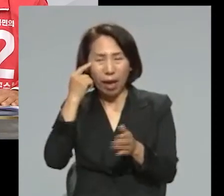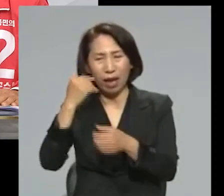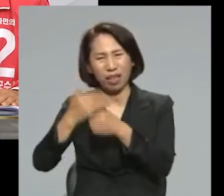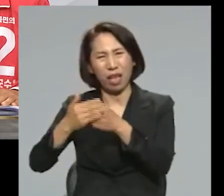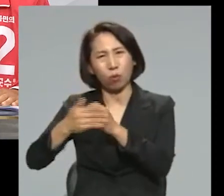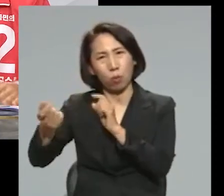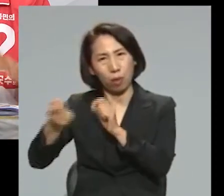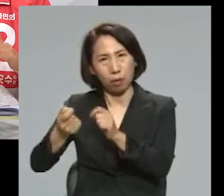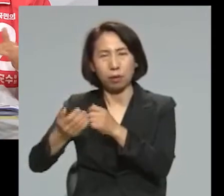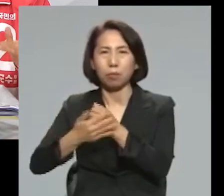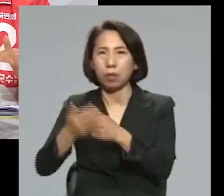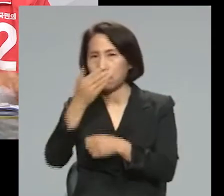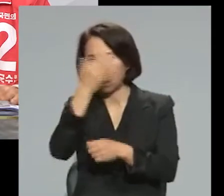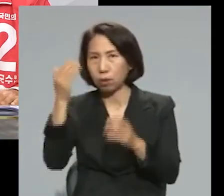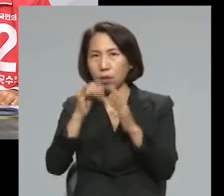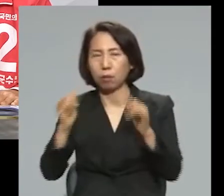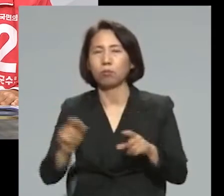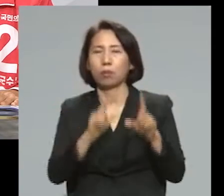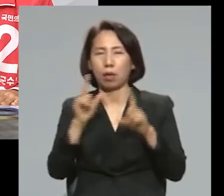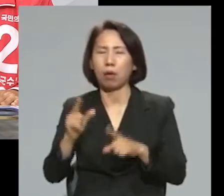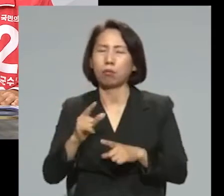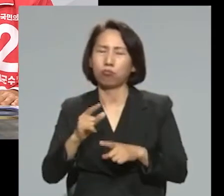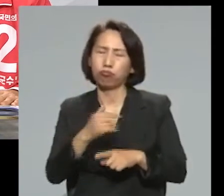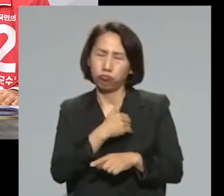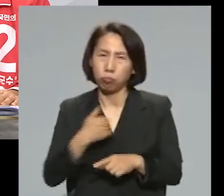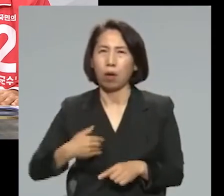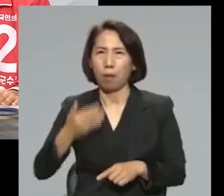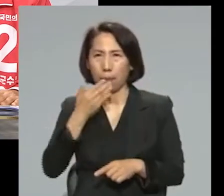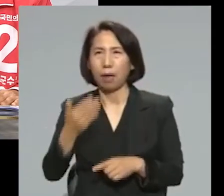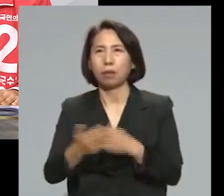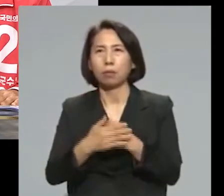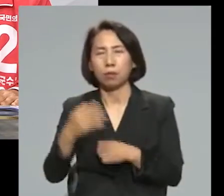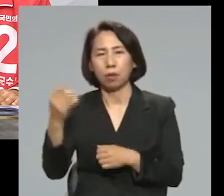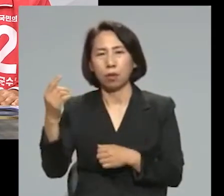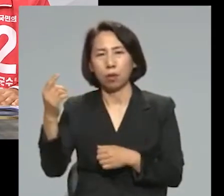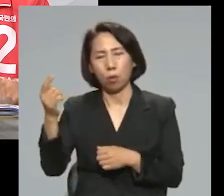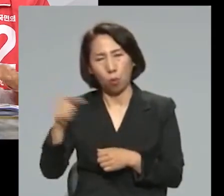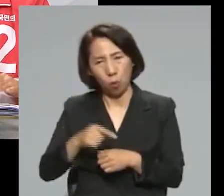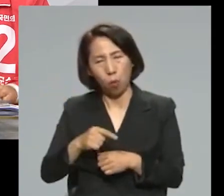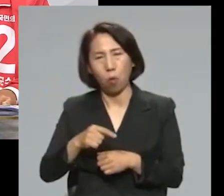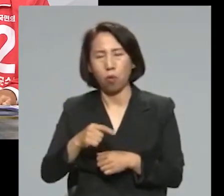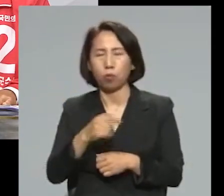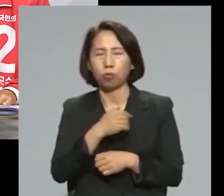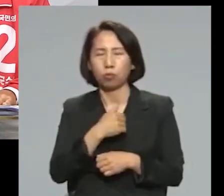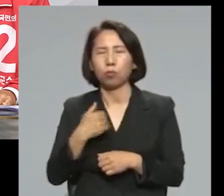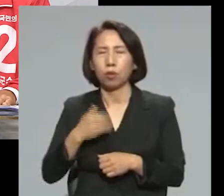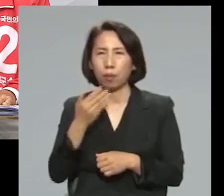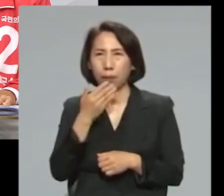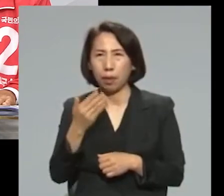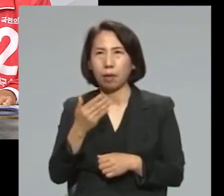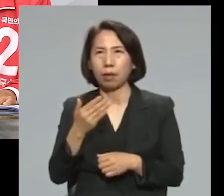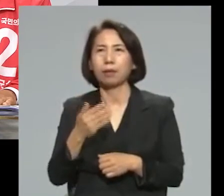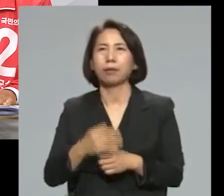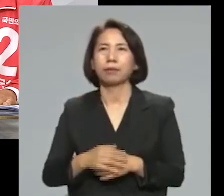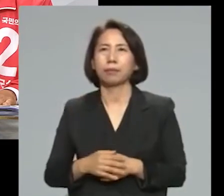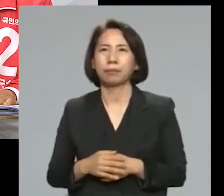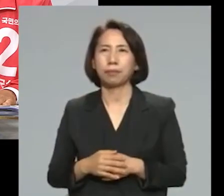때문에 청년들이 마음껏 생활할 수 있는 여건들이 충분하기 때문에 많은 청년들을 유입할 수 있는 방법은